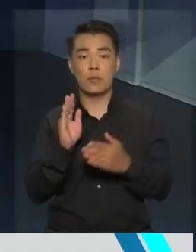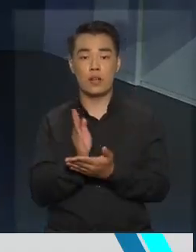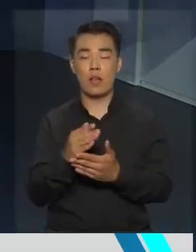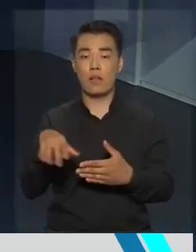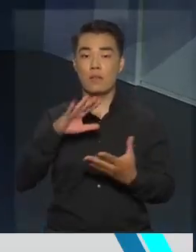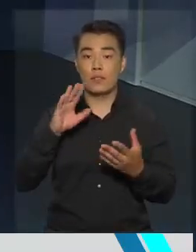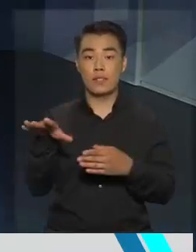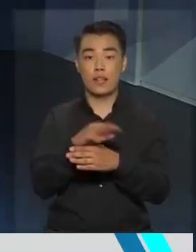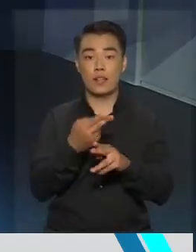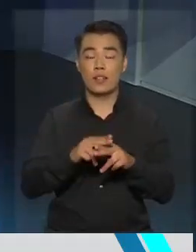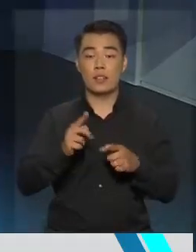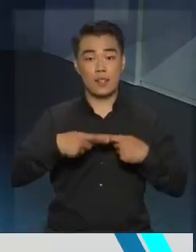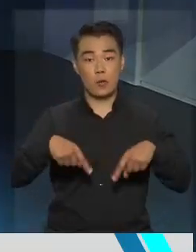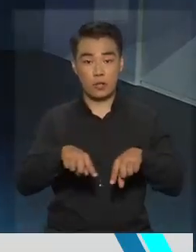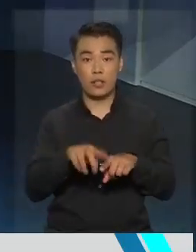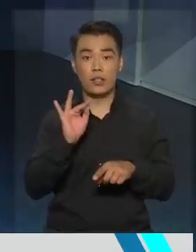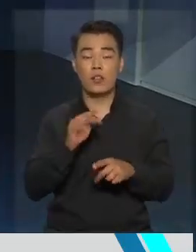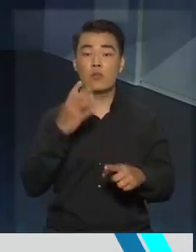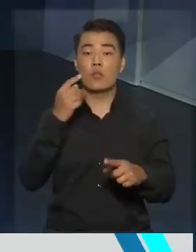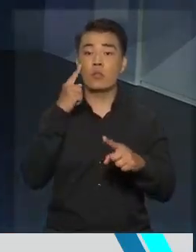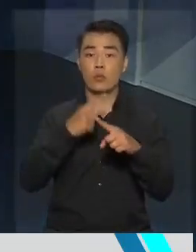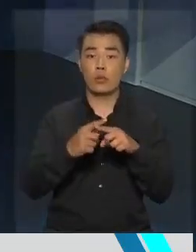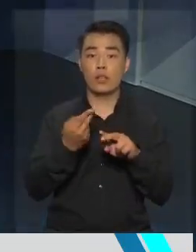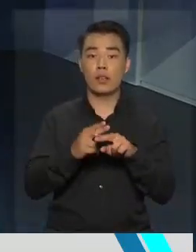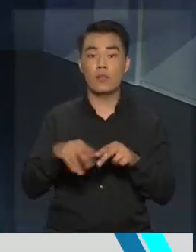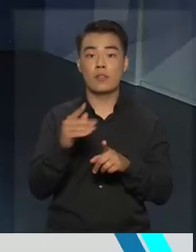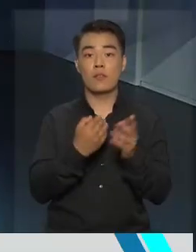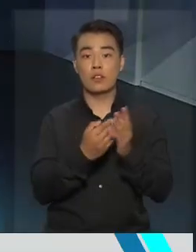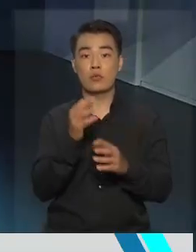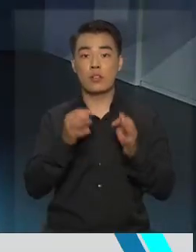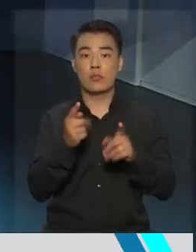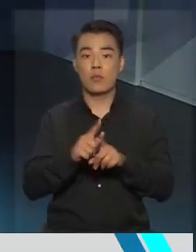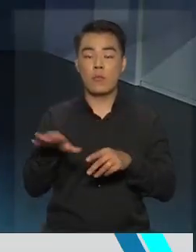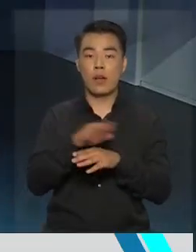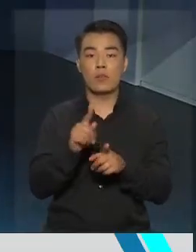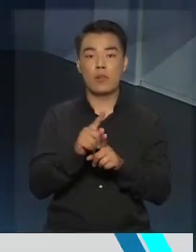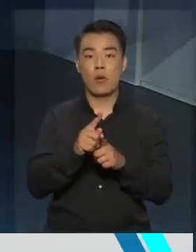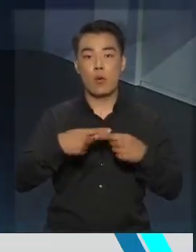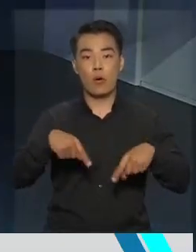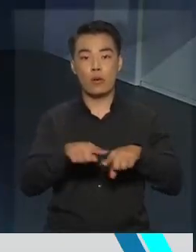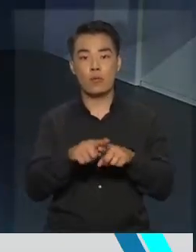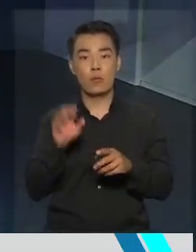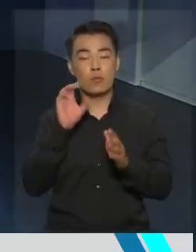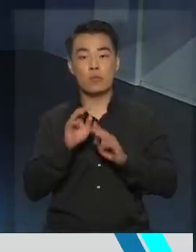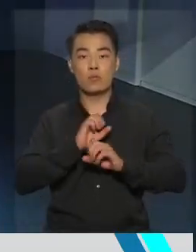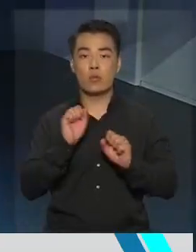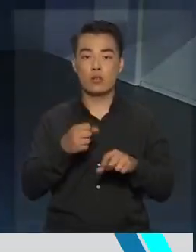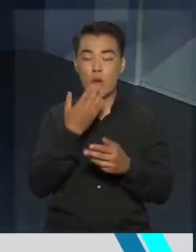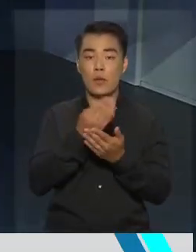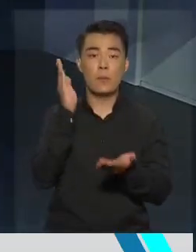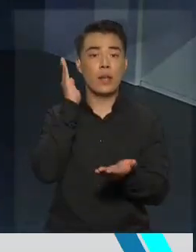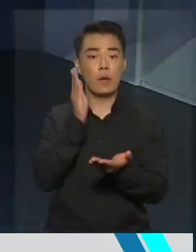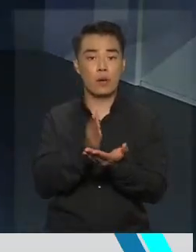их деятельность. Плюс теперь омбудсмен не подчиняется ни одному должностному лицу. То есть он